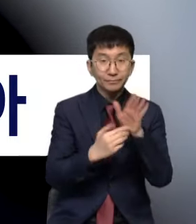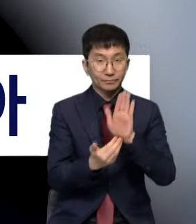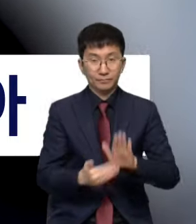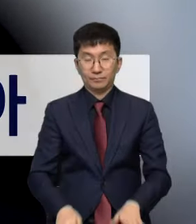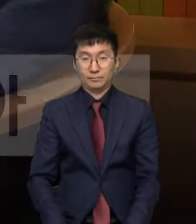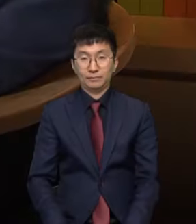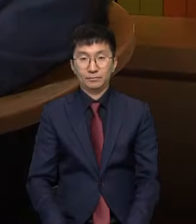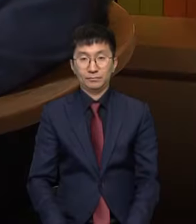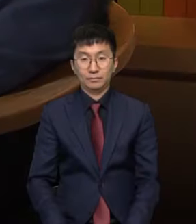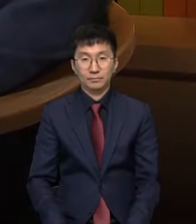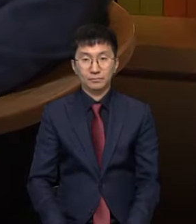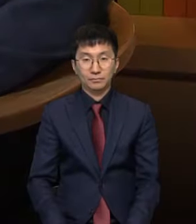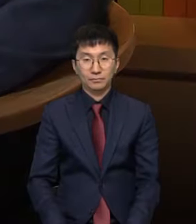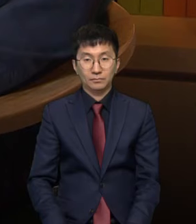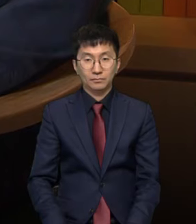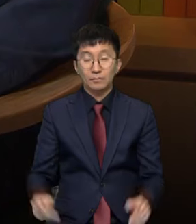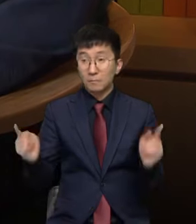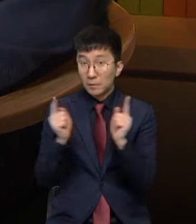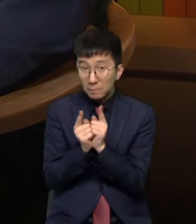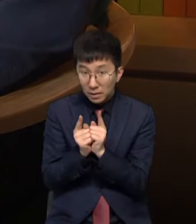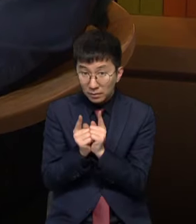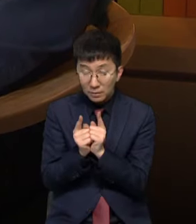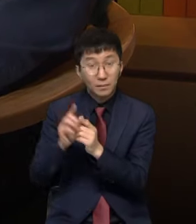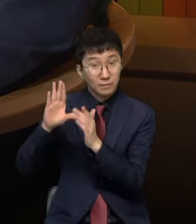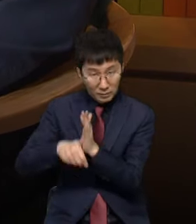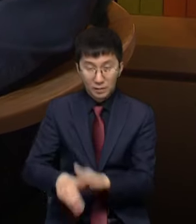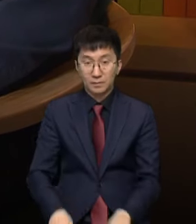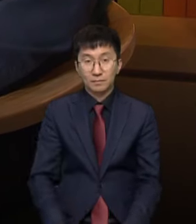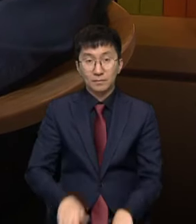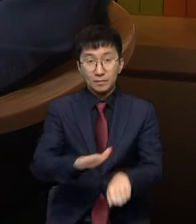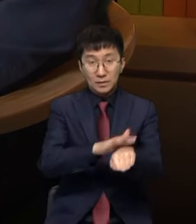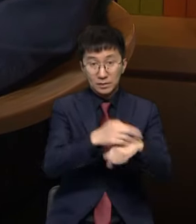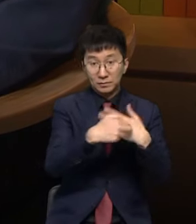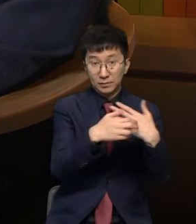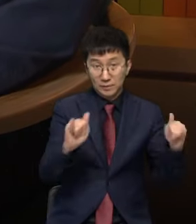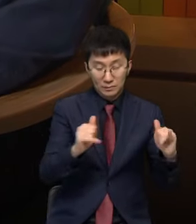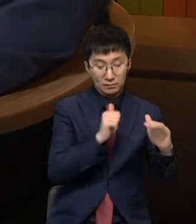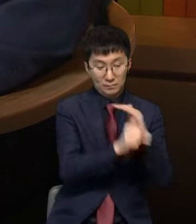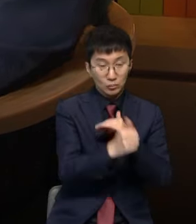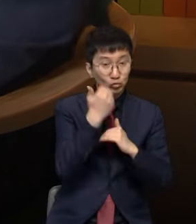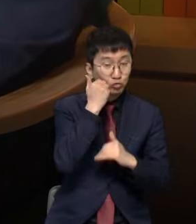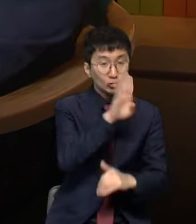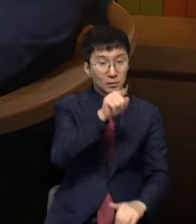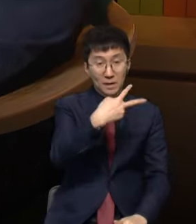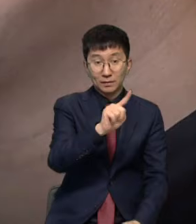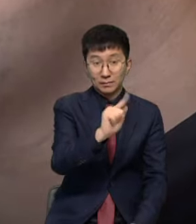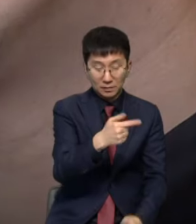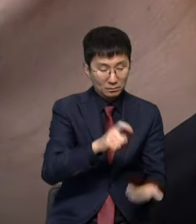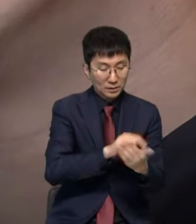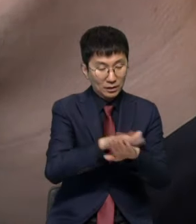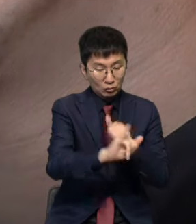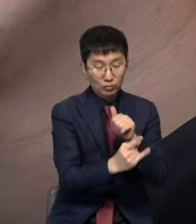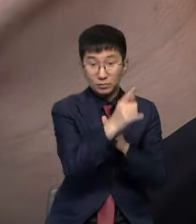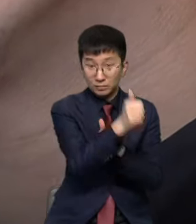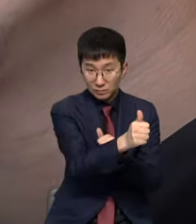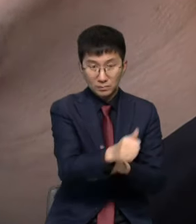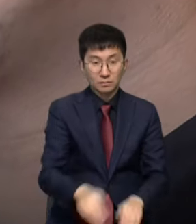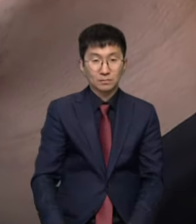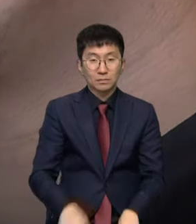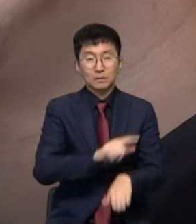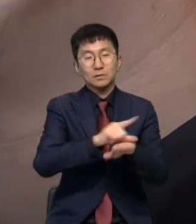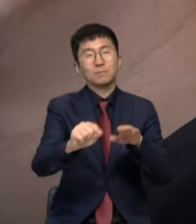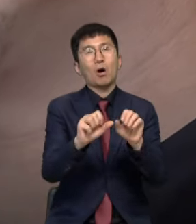알려졌습니다. 만남이 진행되던 비슷한 시각, 전공의 대표인 박단 전공의협의회 비대위원장은 지방에 체류